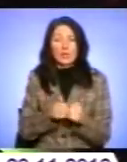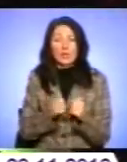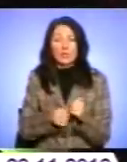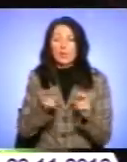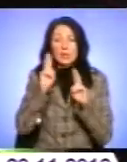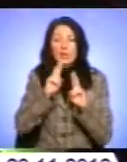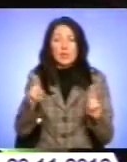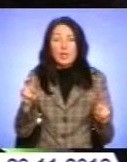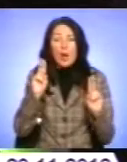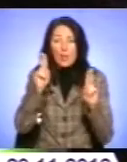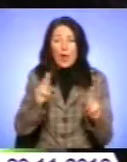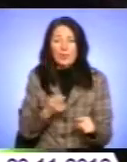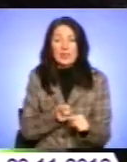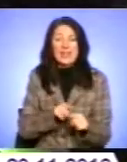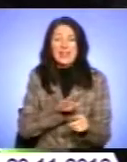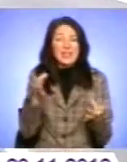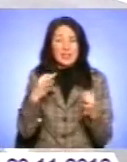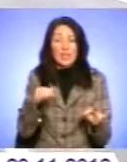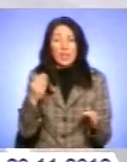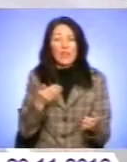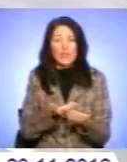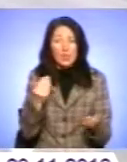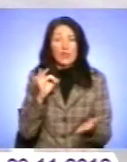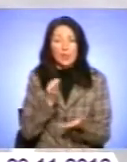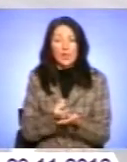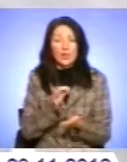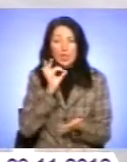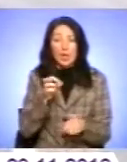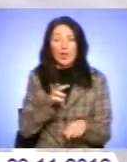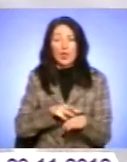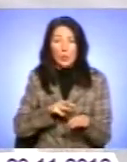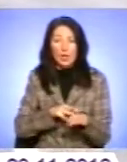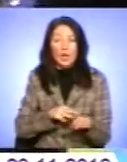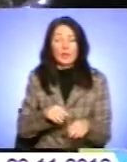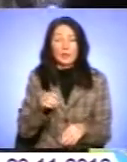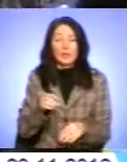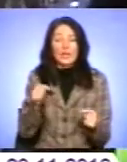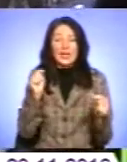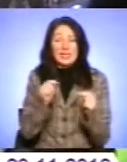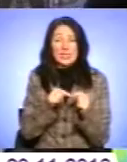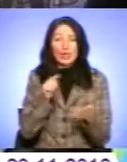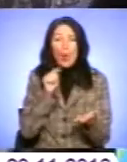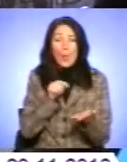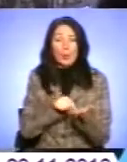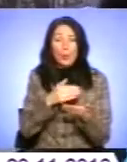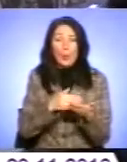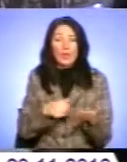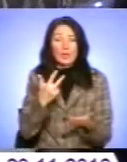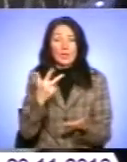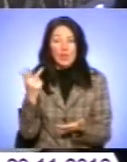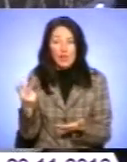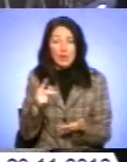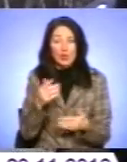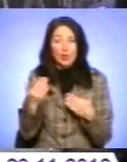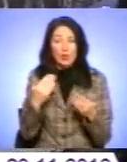правил. Проте це не звільняє їх від відповідальності, кажуть автоінспектори. Згідно пункту правил 3.2, що